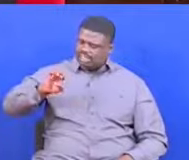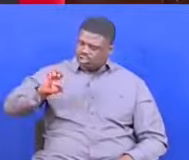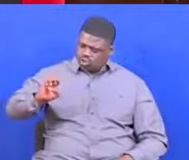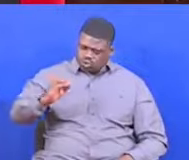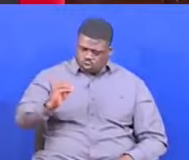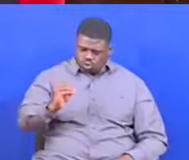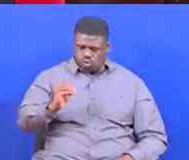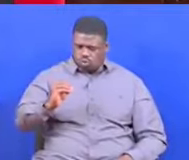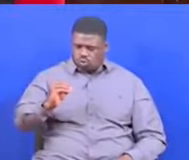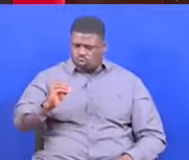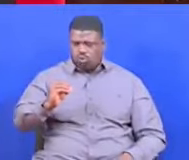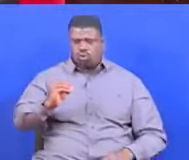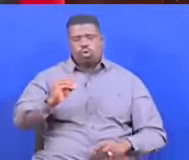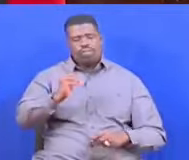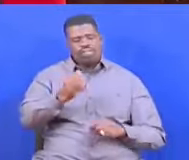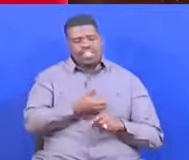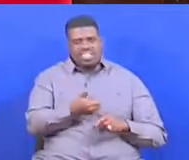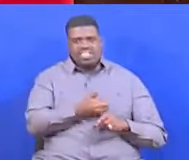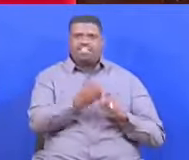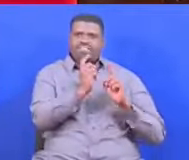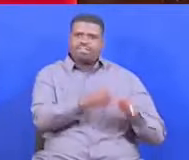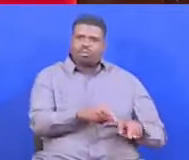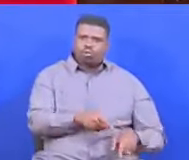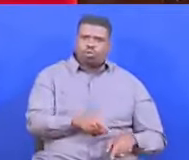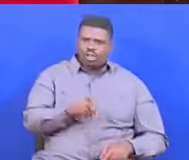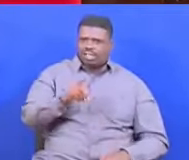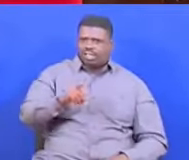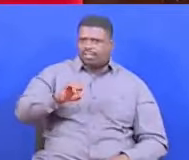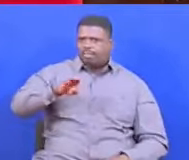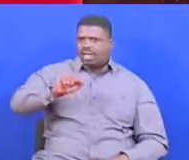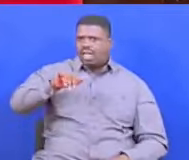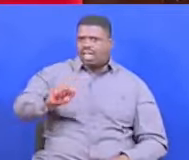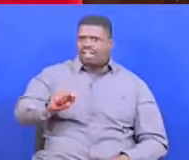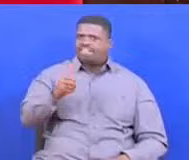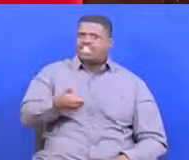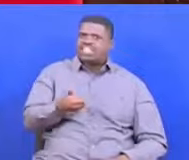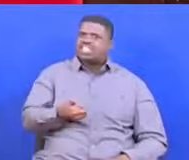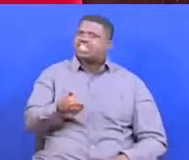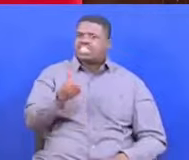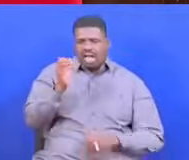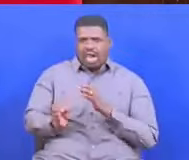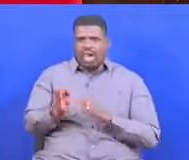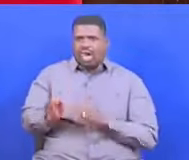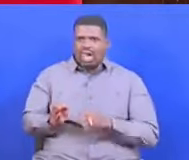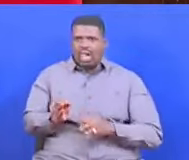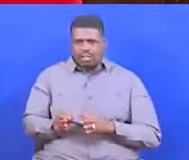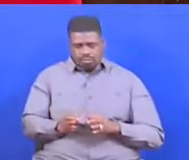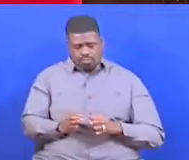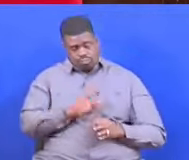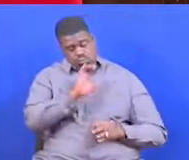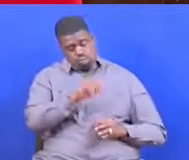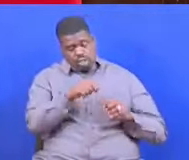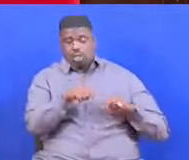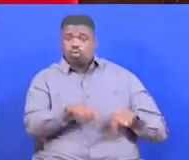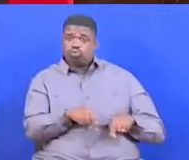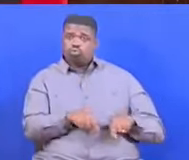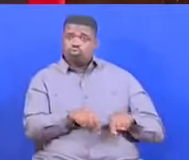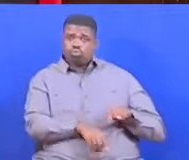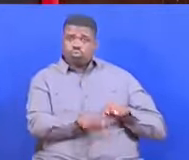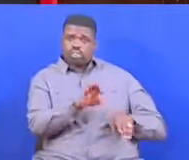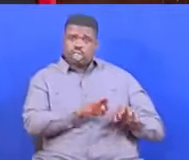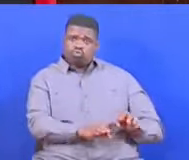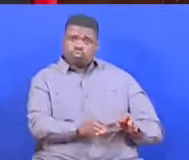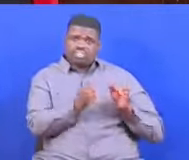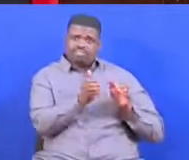Kibaya, kuna vijiji ambavyo ni vijiji kiuhalisia. Na ukizingatia tena mwaka huu tuna uchaguzi